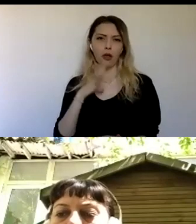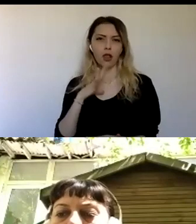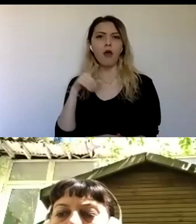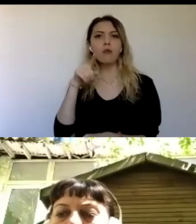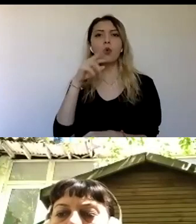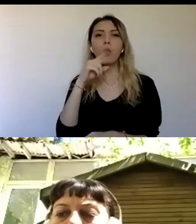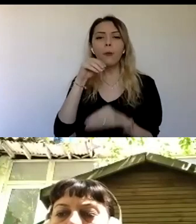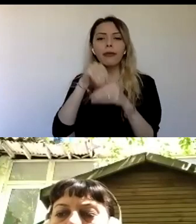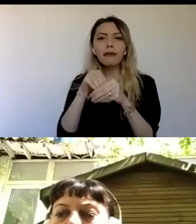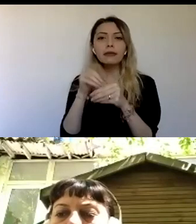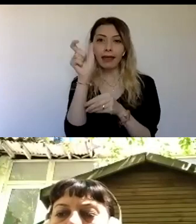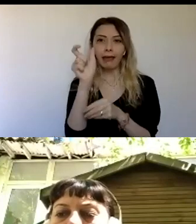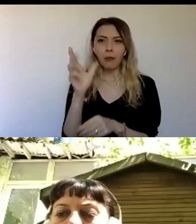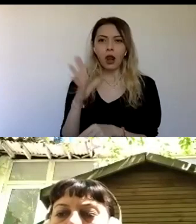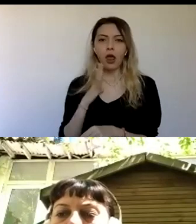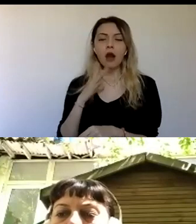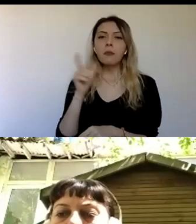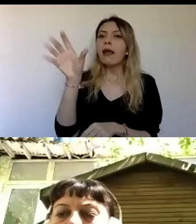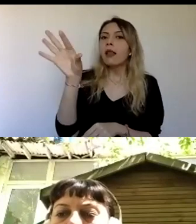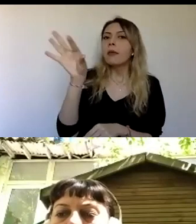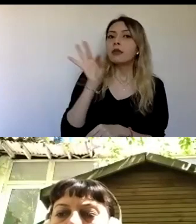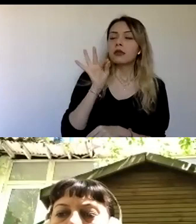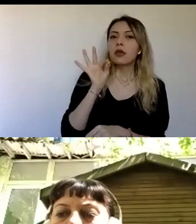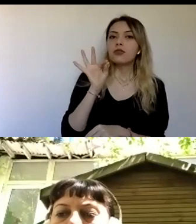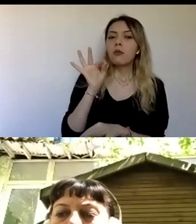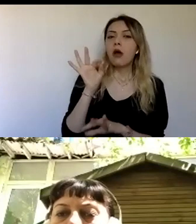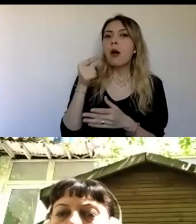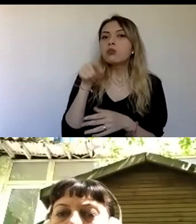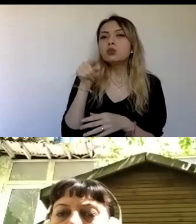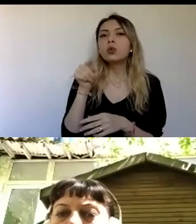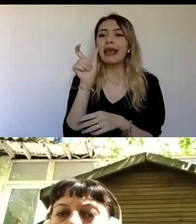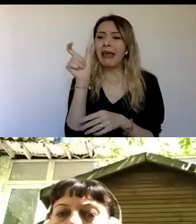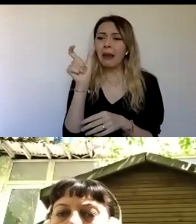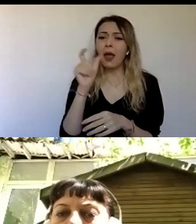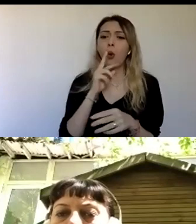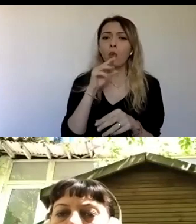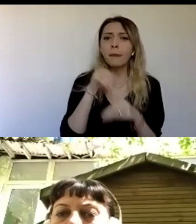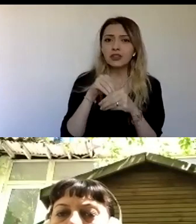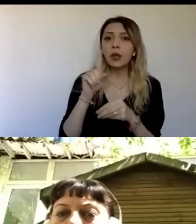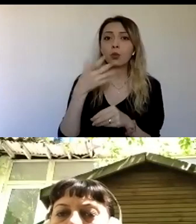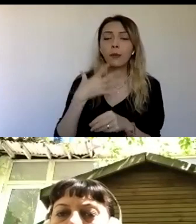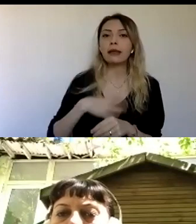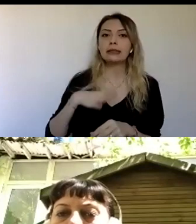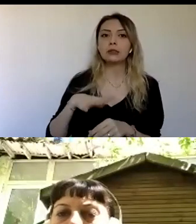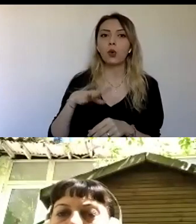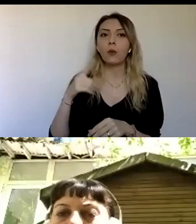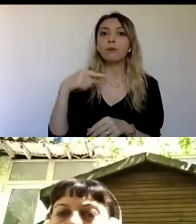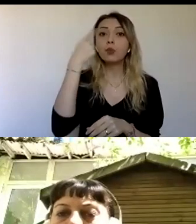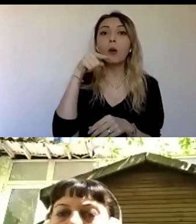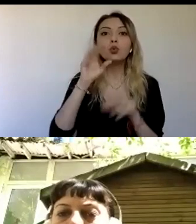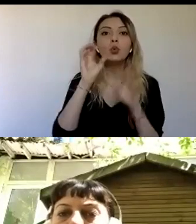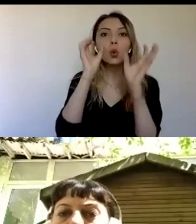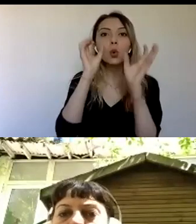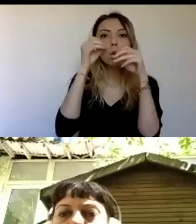sitesi çok aramalar için çok kullanışlı değil ama geliştirmeye de çalışıyorlar. O kısımda da yapacağımız şey şu,